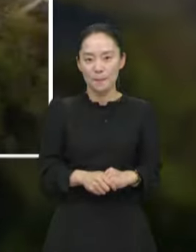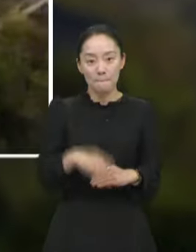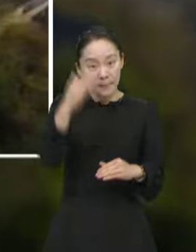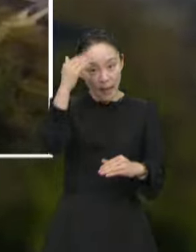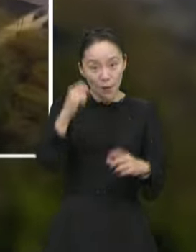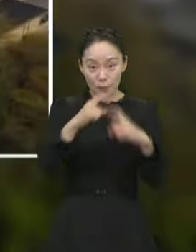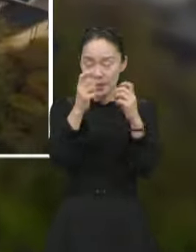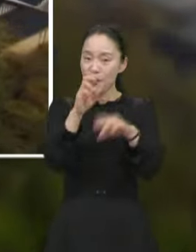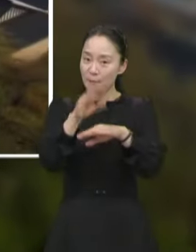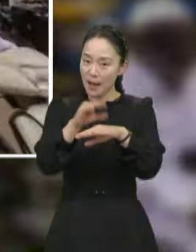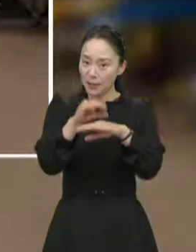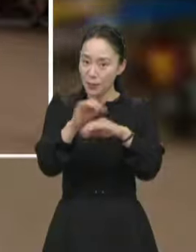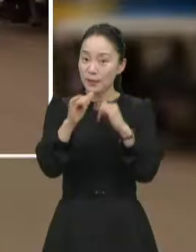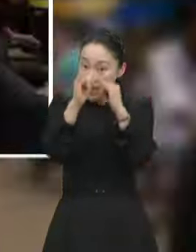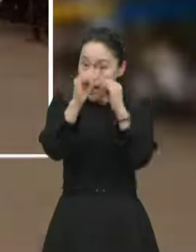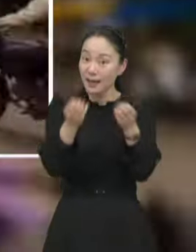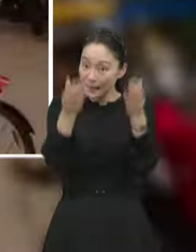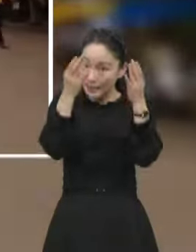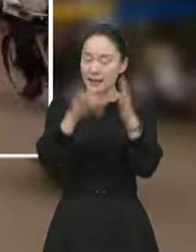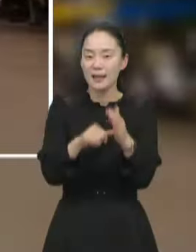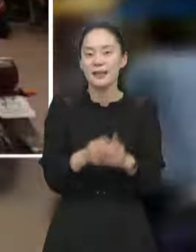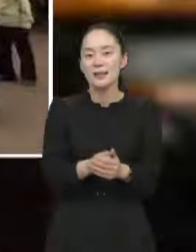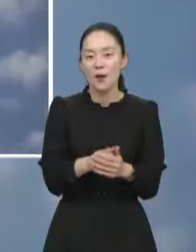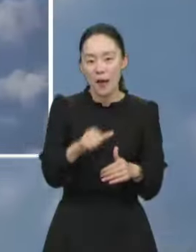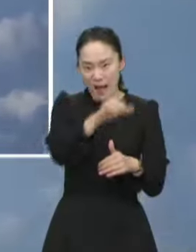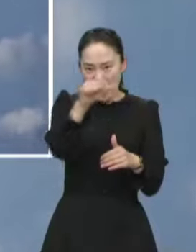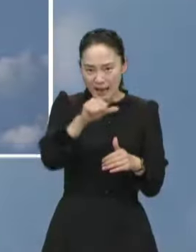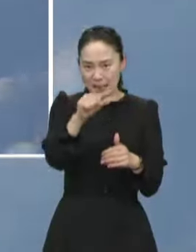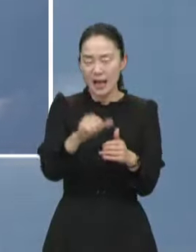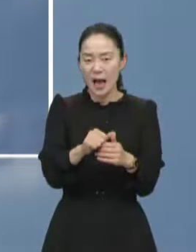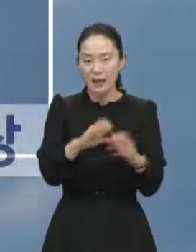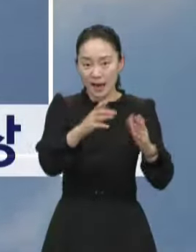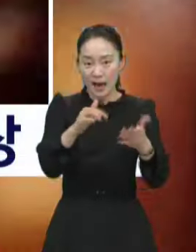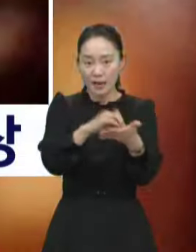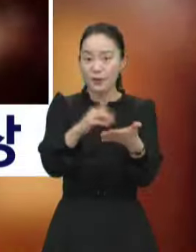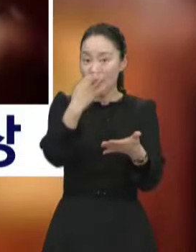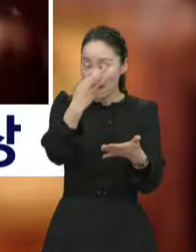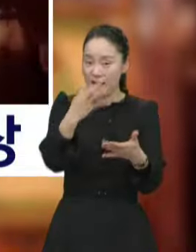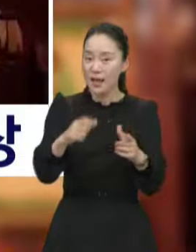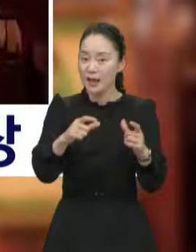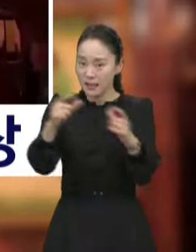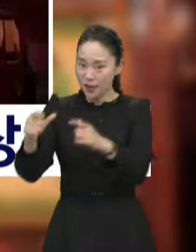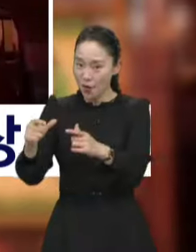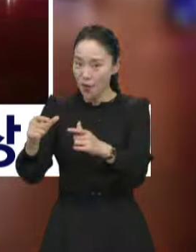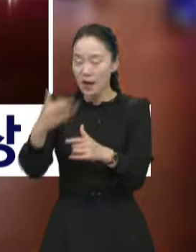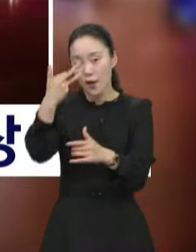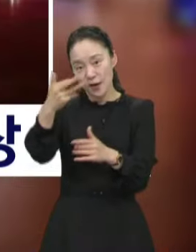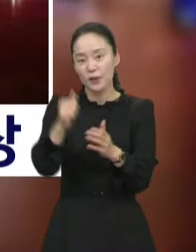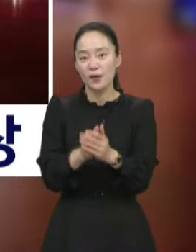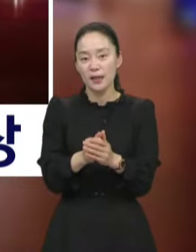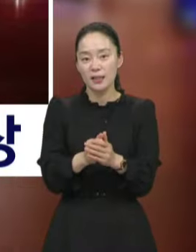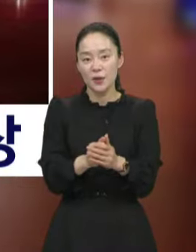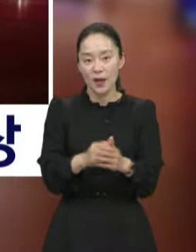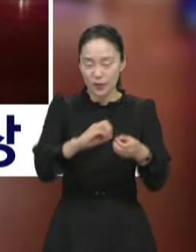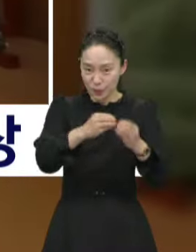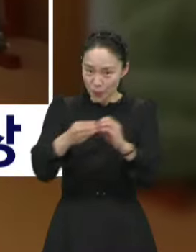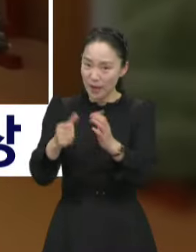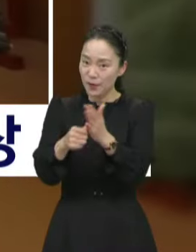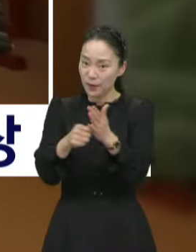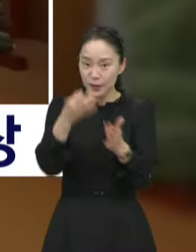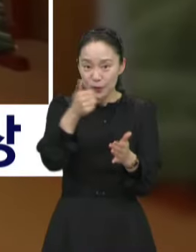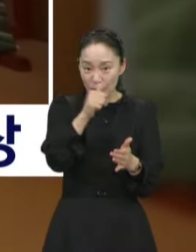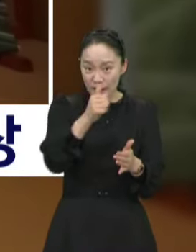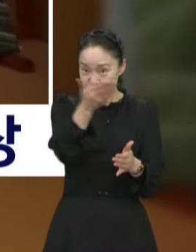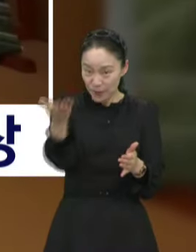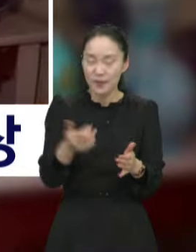한국 민형 방송대상 시상식에선 아시아 14개국 18개 지역에 다양한 수공을 하면서 장인들의